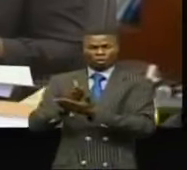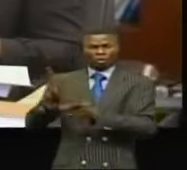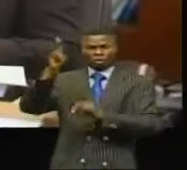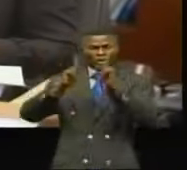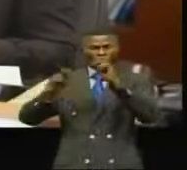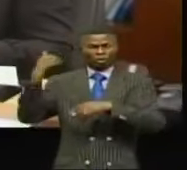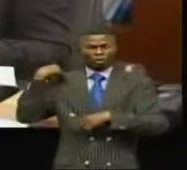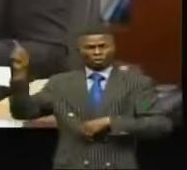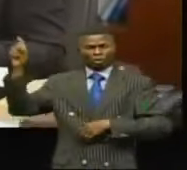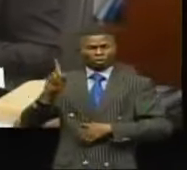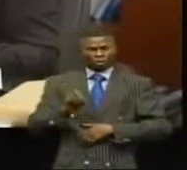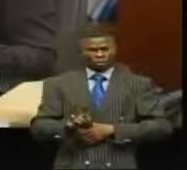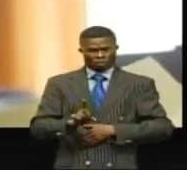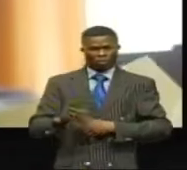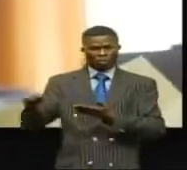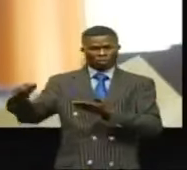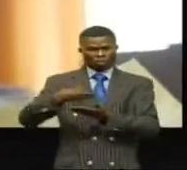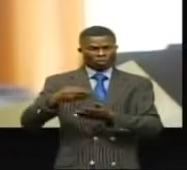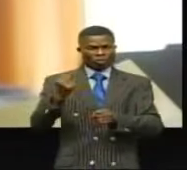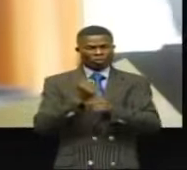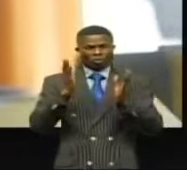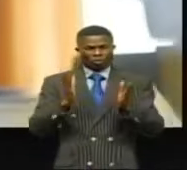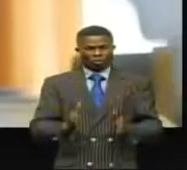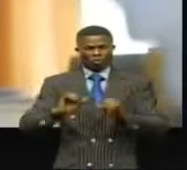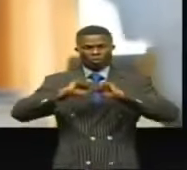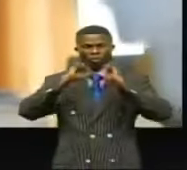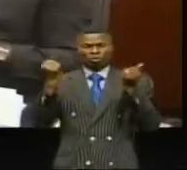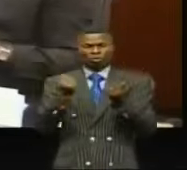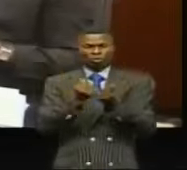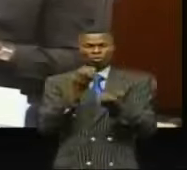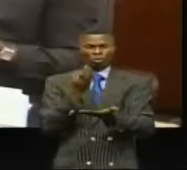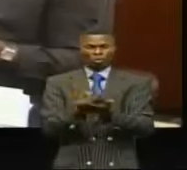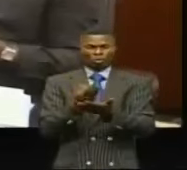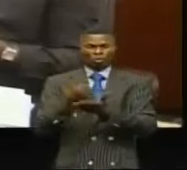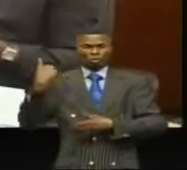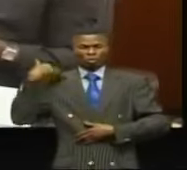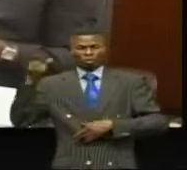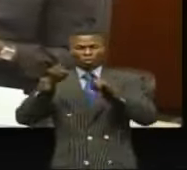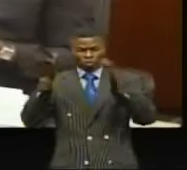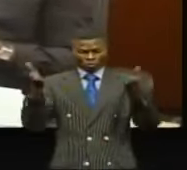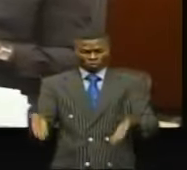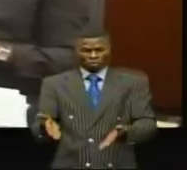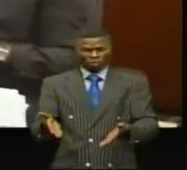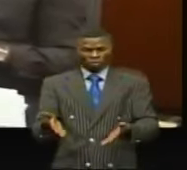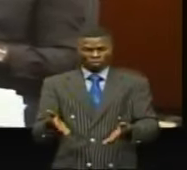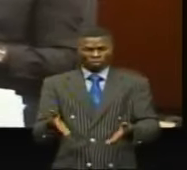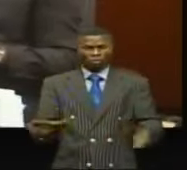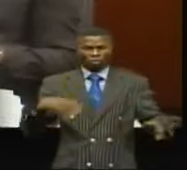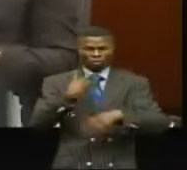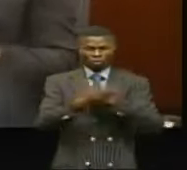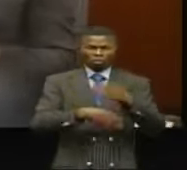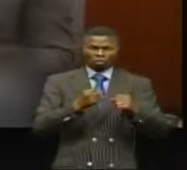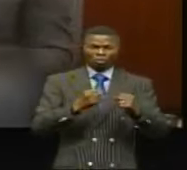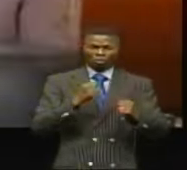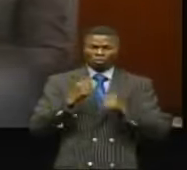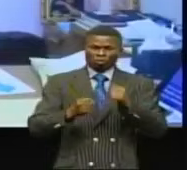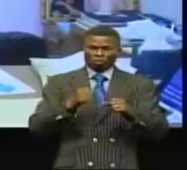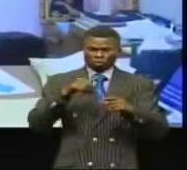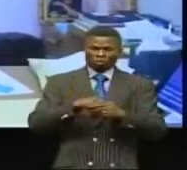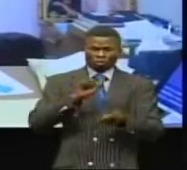capital, rationaliser les agences et sociétés financières publiques existantes pour consolider les efforts dans